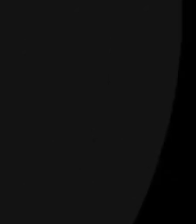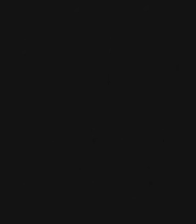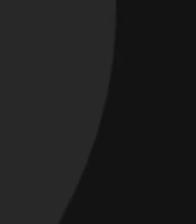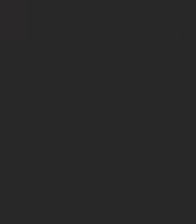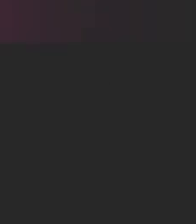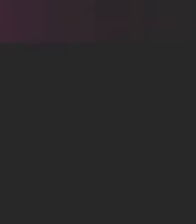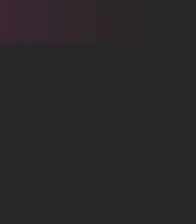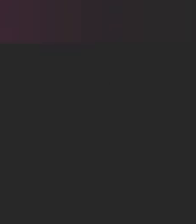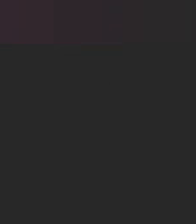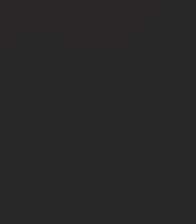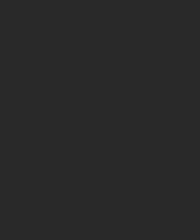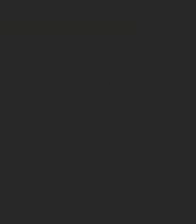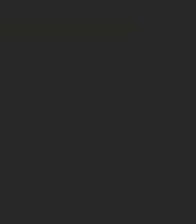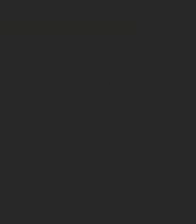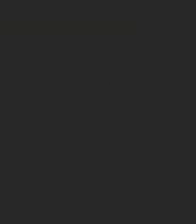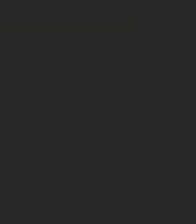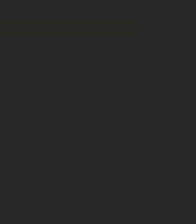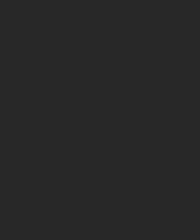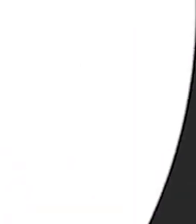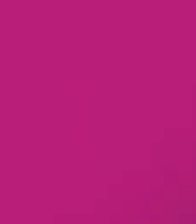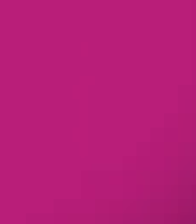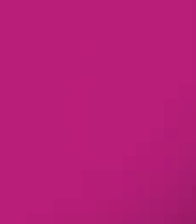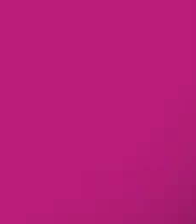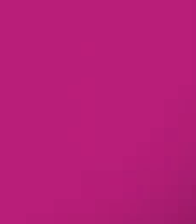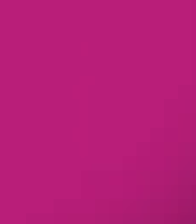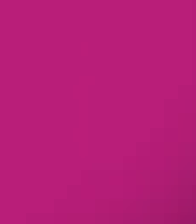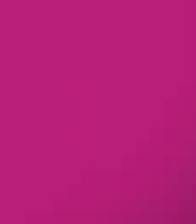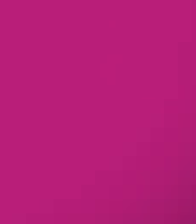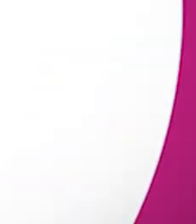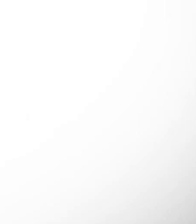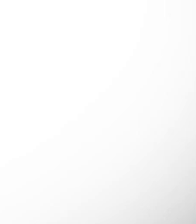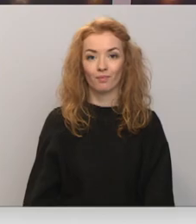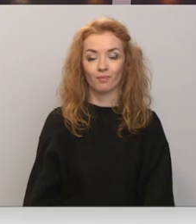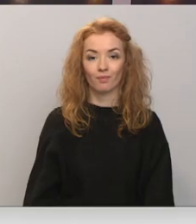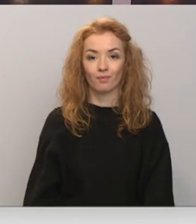Re! Viss ēters ir te!